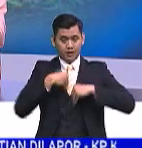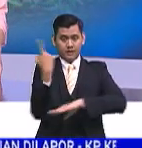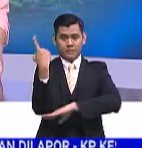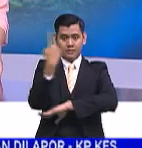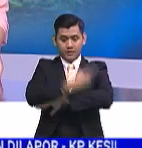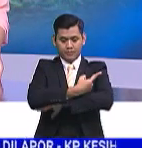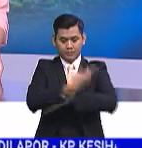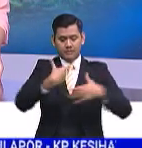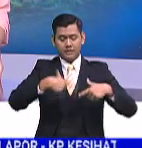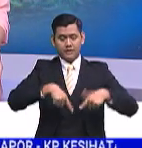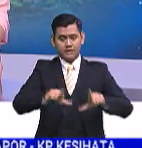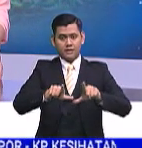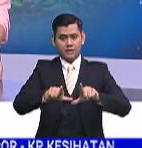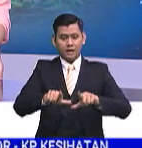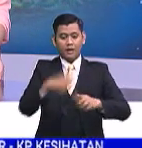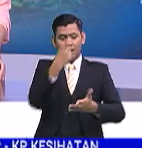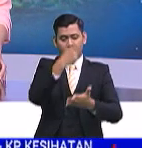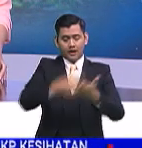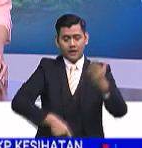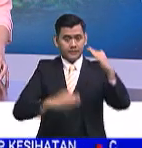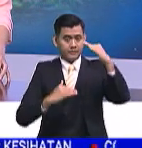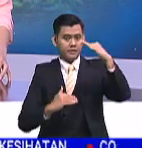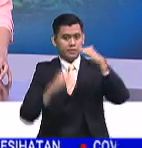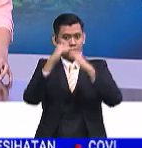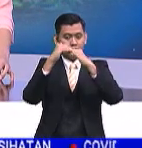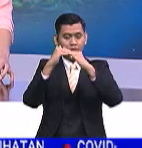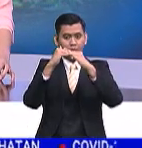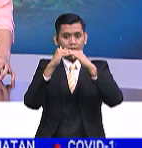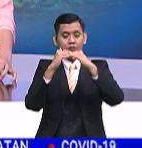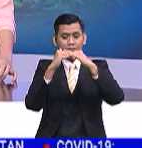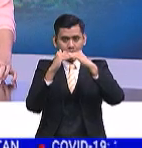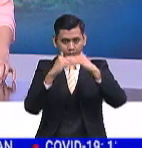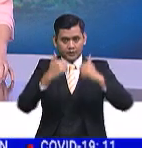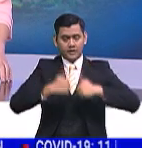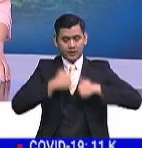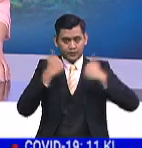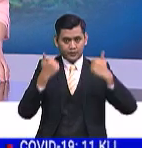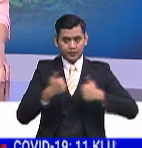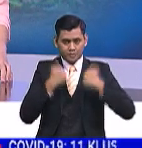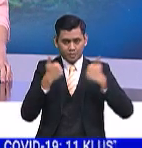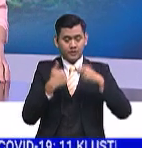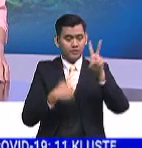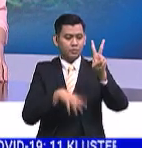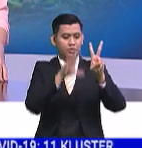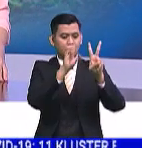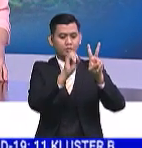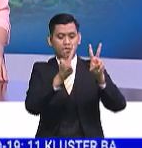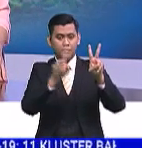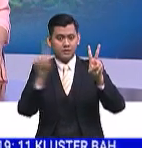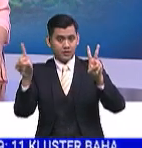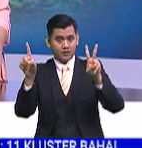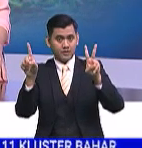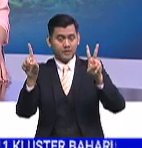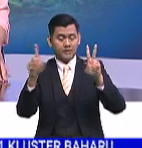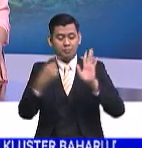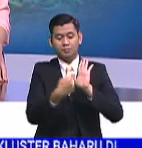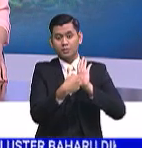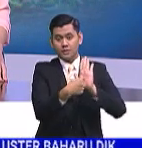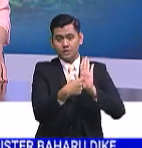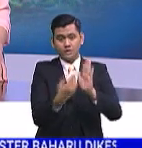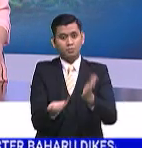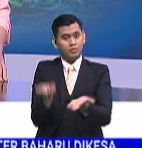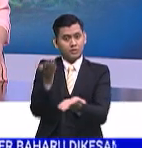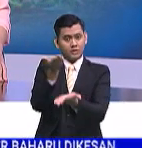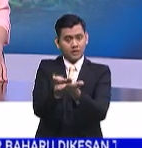pertama pelaksanaan skim harga maksimum musim perayaan Hari Raya Puasa 2021. Ia sekaligus membuktikan